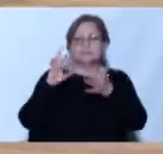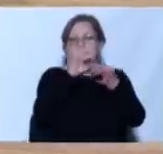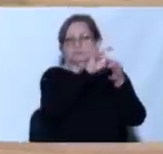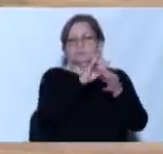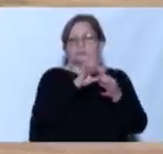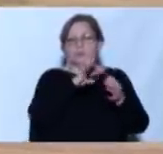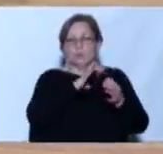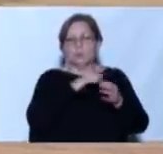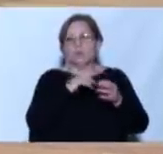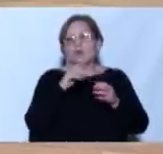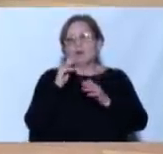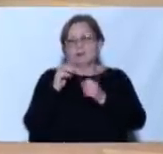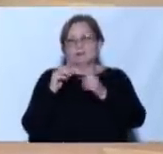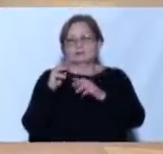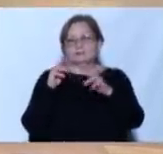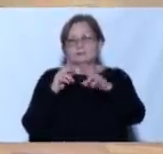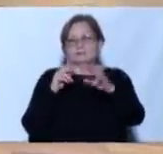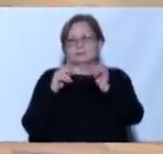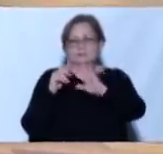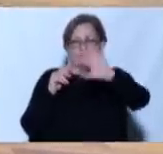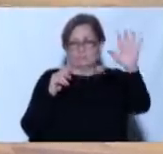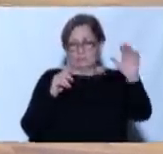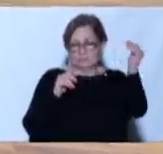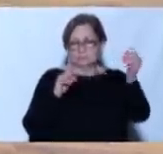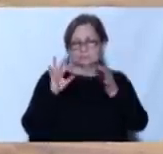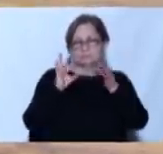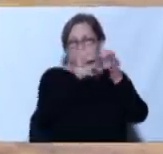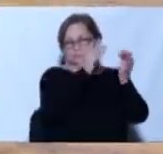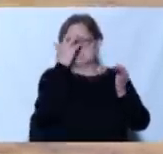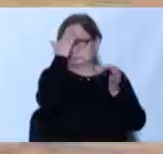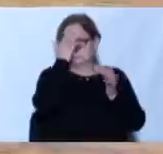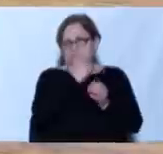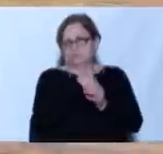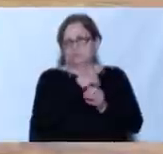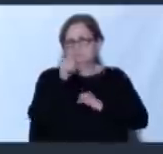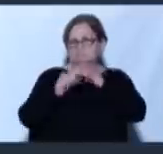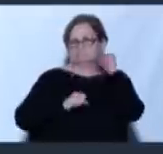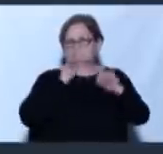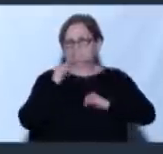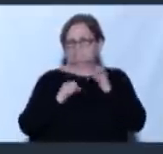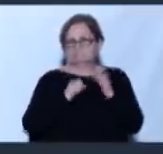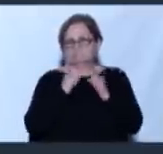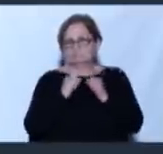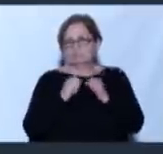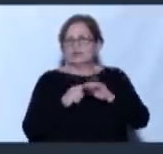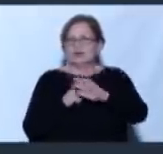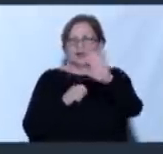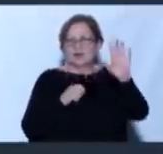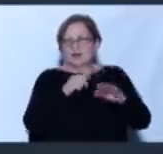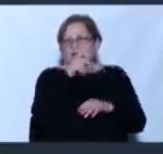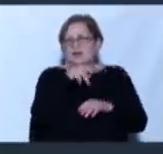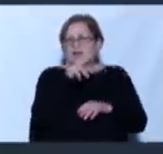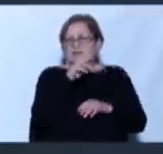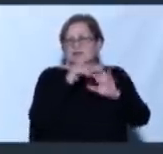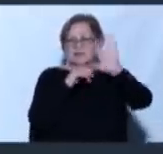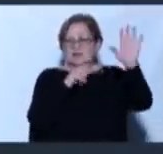და დაიწყეს ამ დასავლეთთან ესე ვთქვათ ინტეგრაცია და დაიწყეს ამ ნაბიჯების გადადგმა. სხვა საქმეა რომ დასავლეთი ამას ინტერესს უყურებდა,